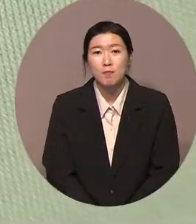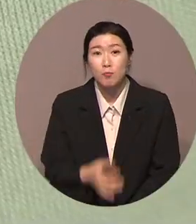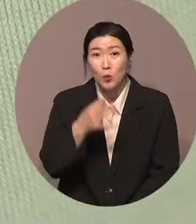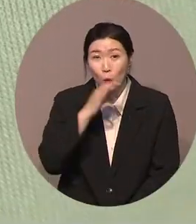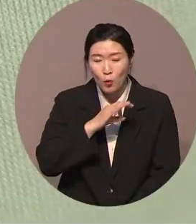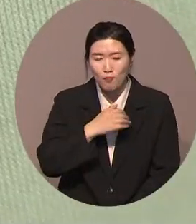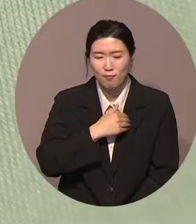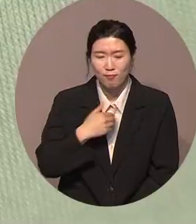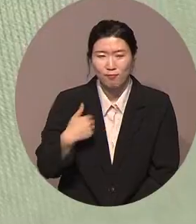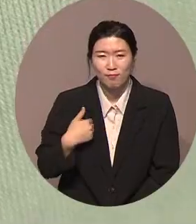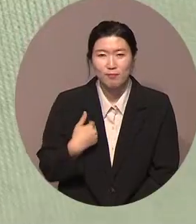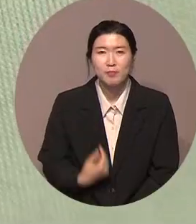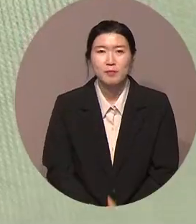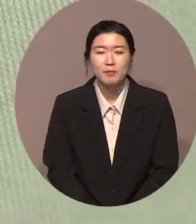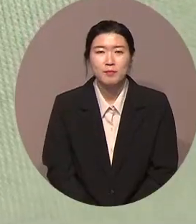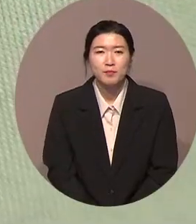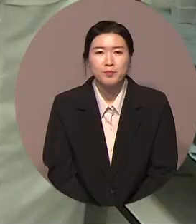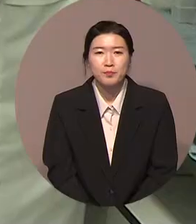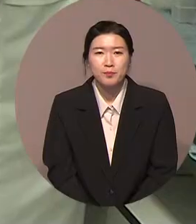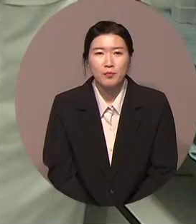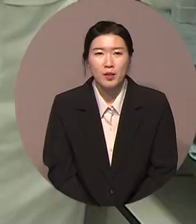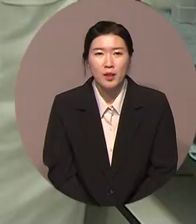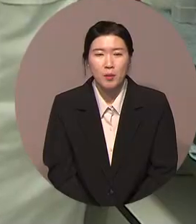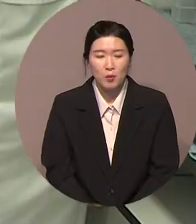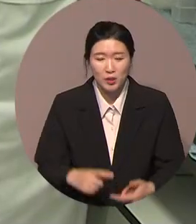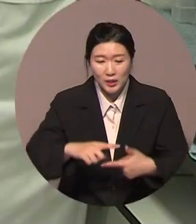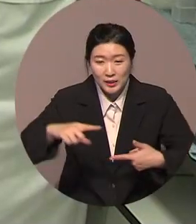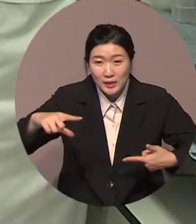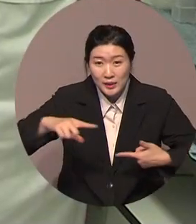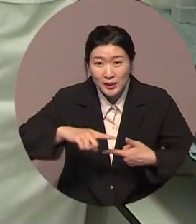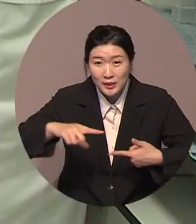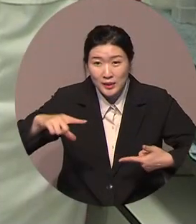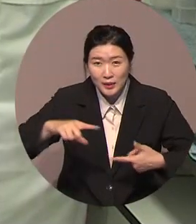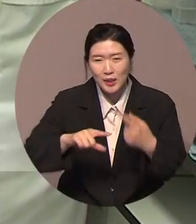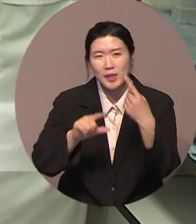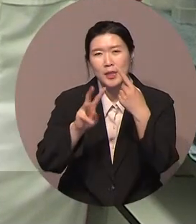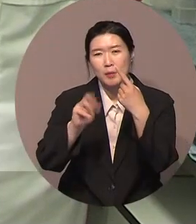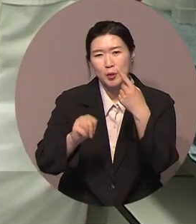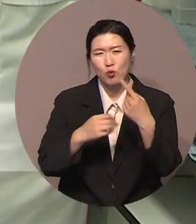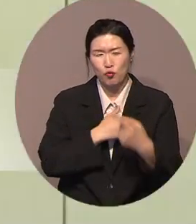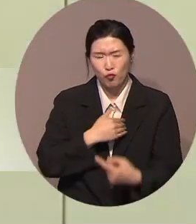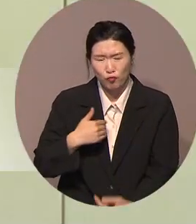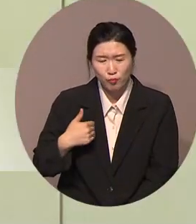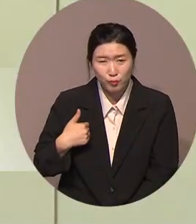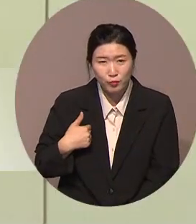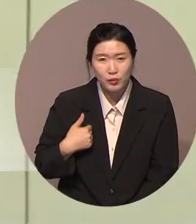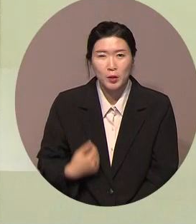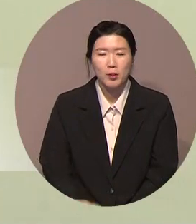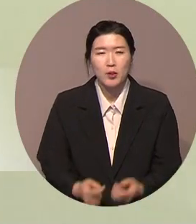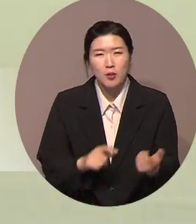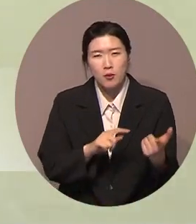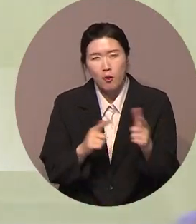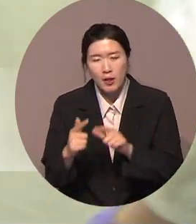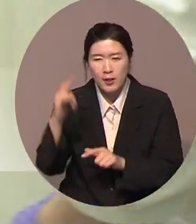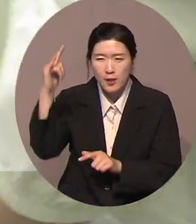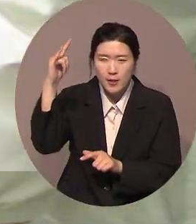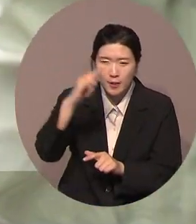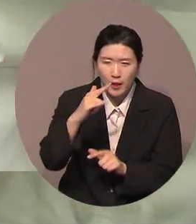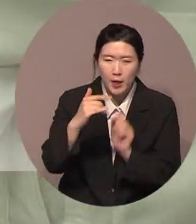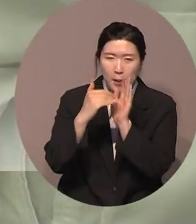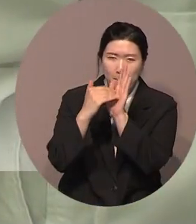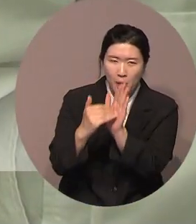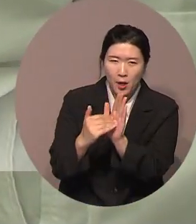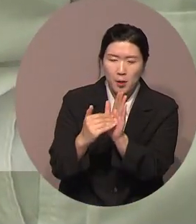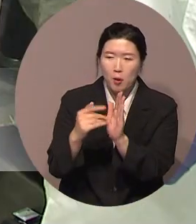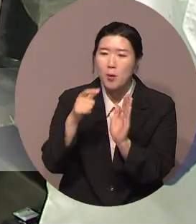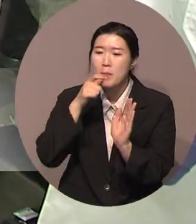향상에 도움이 됩니다. 길이 1m 안팎의 대형 크기로도 제작이 가능해 태양 전지뿐 아니라 빛 반사를